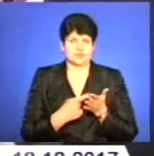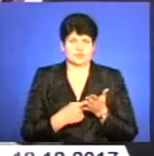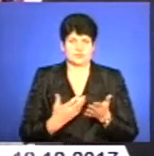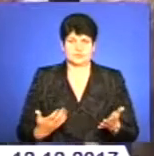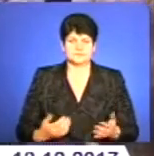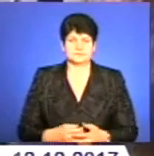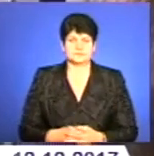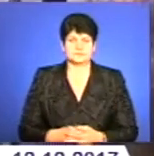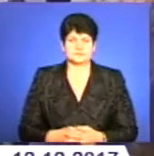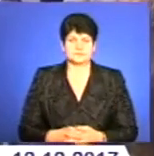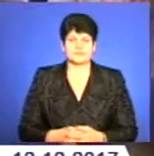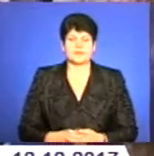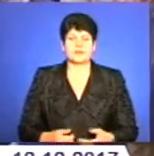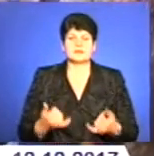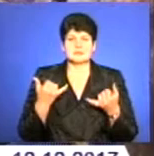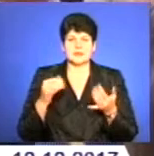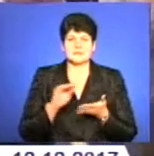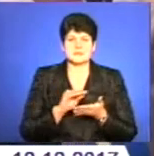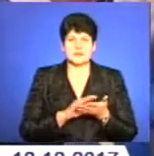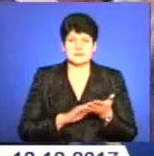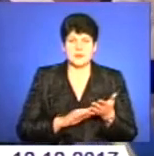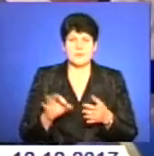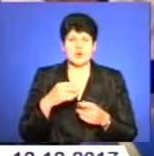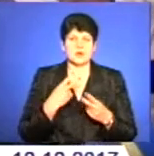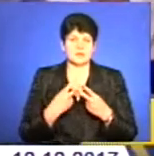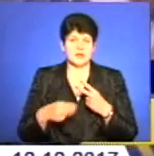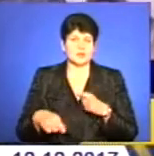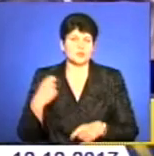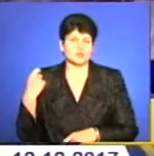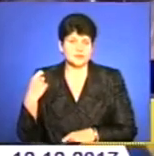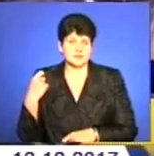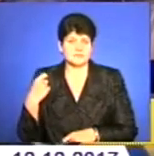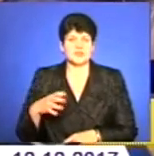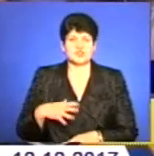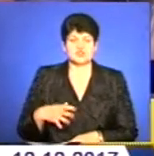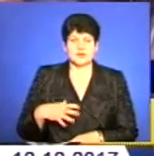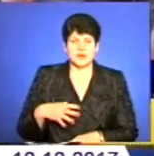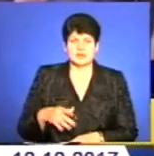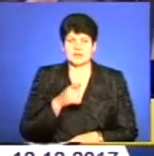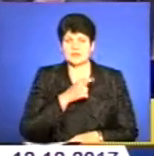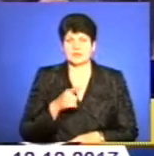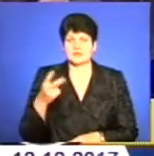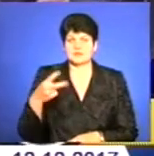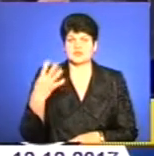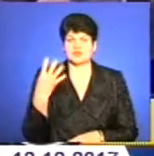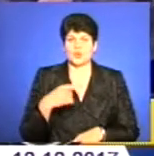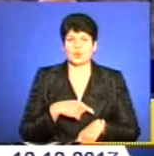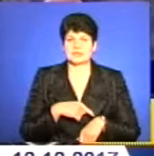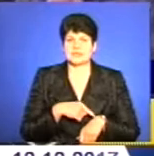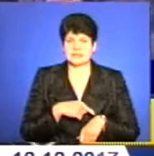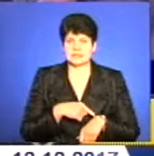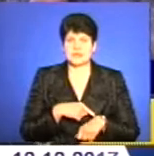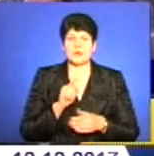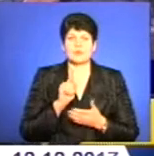значення. Зараз написали заяви про кримінальне правопорушення, чекають, на протязі 24 годин